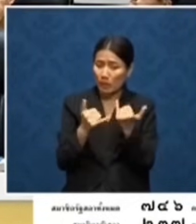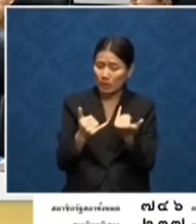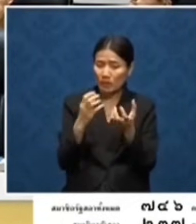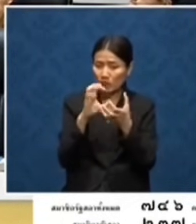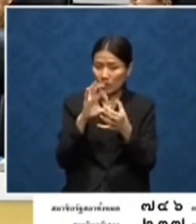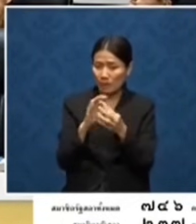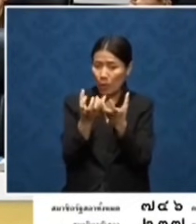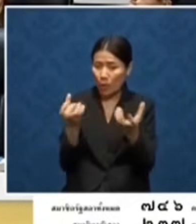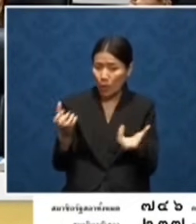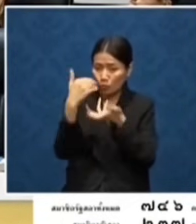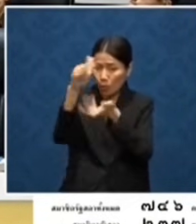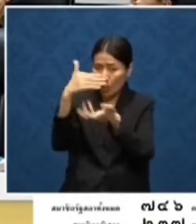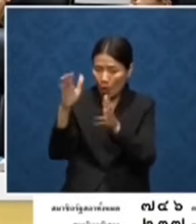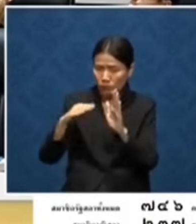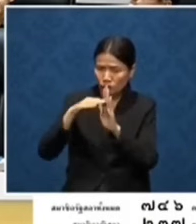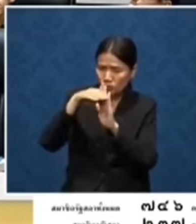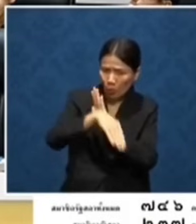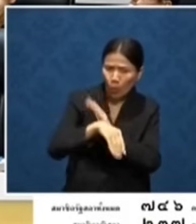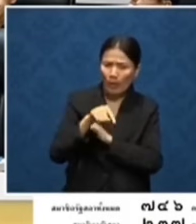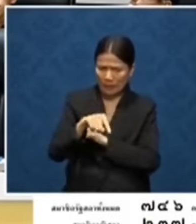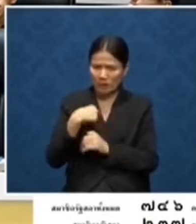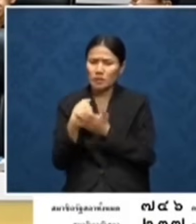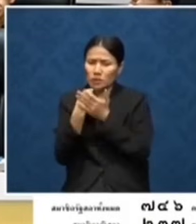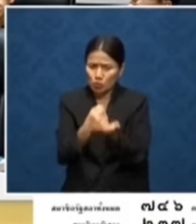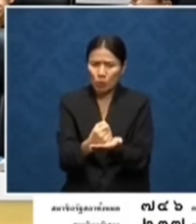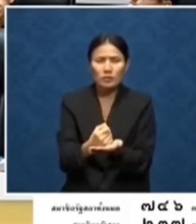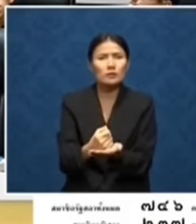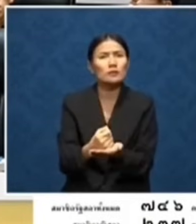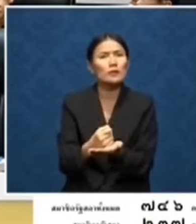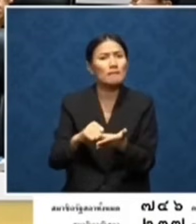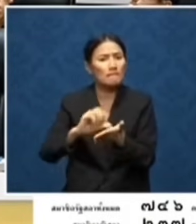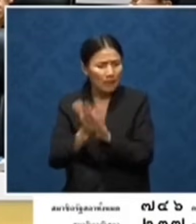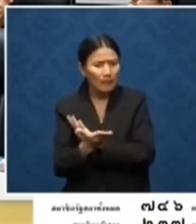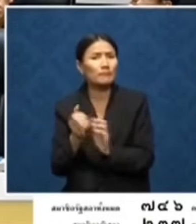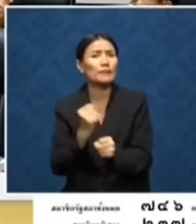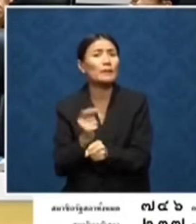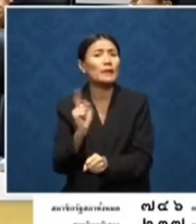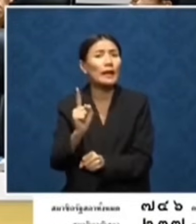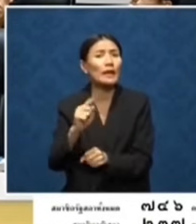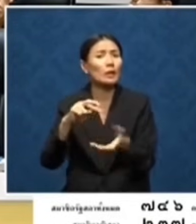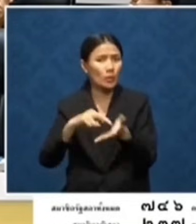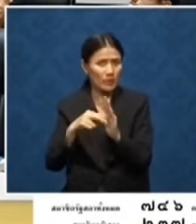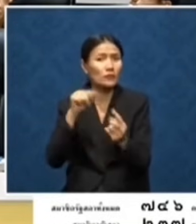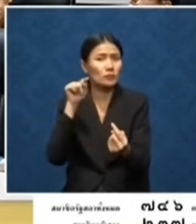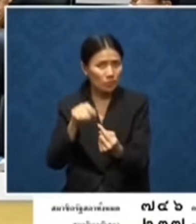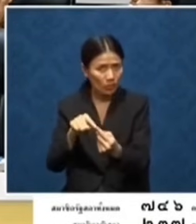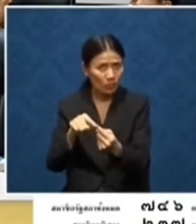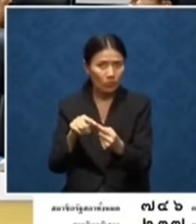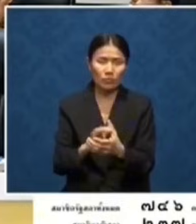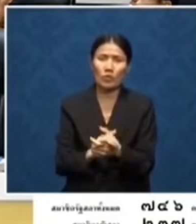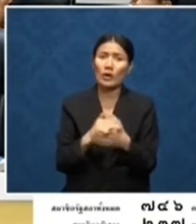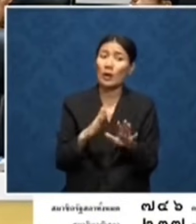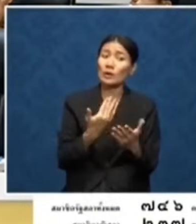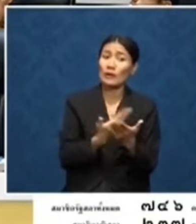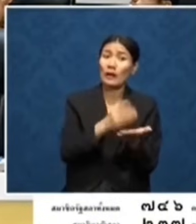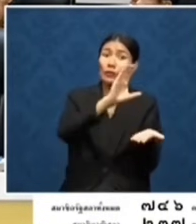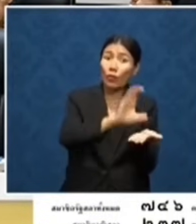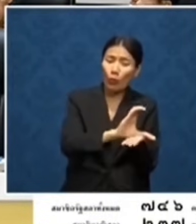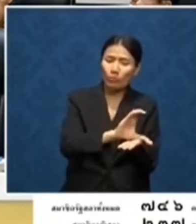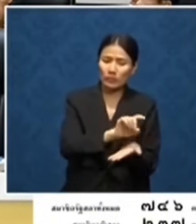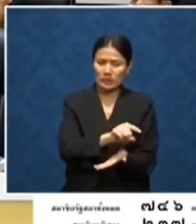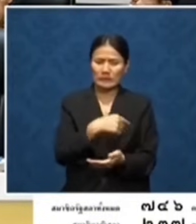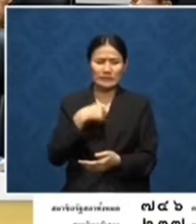งออกหดตัวต่อเนื่องยังไงถึงจะตรงจุดรวมถึงทบทวนครับว่าจะใช้งบประมาณยังไงให้คุ้มค่า